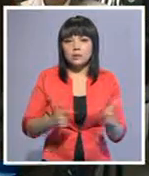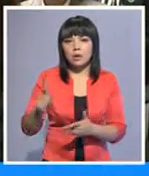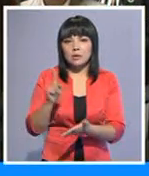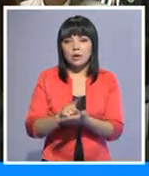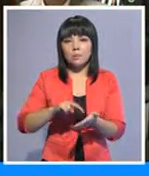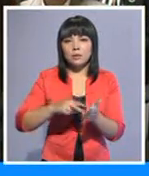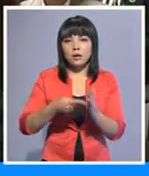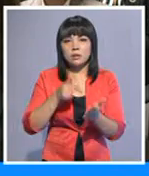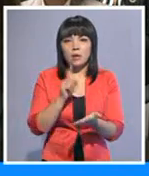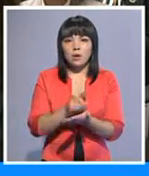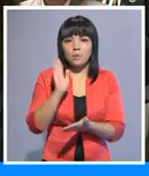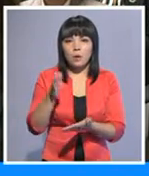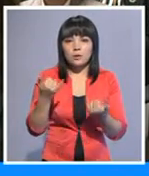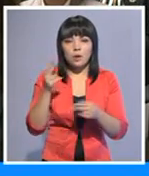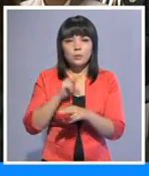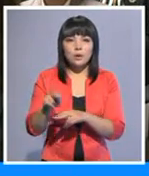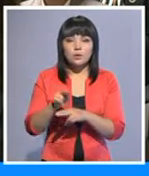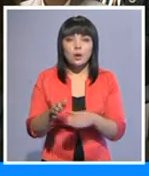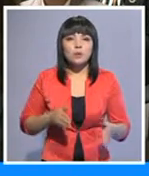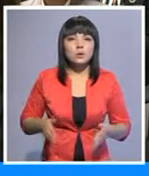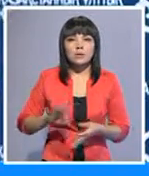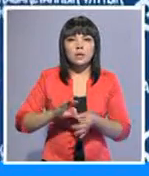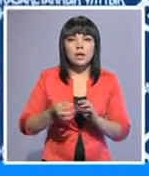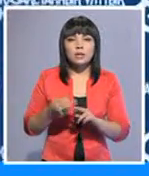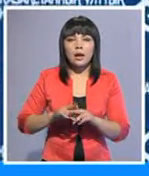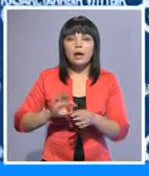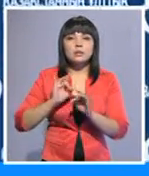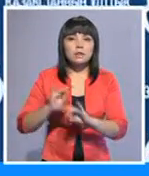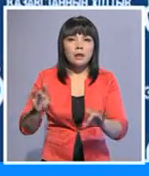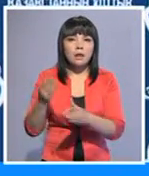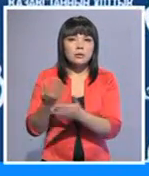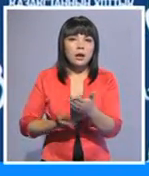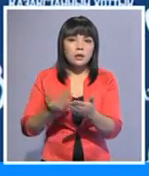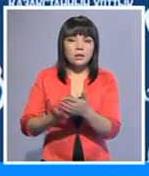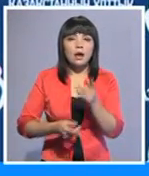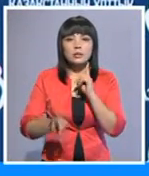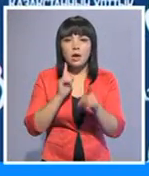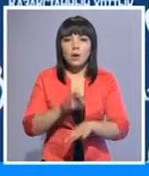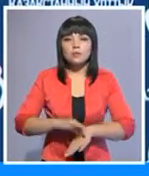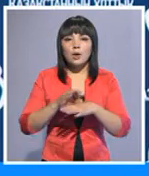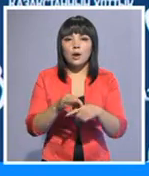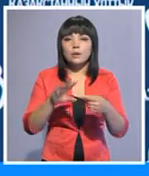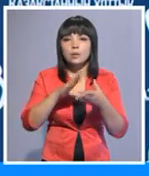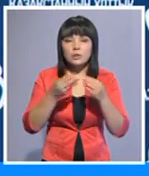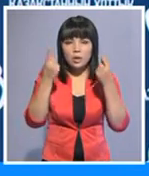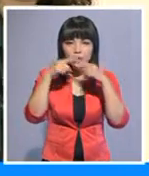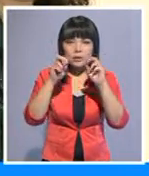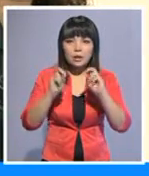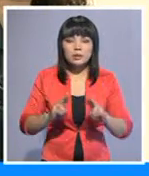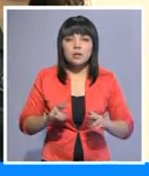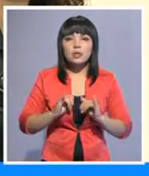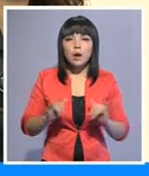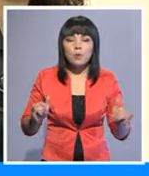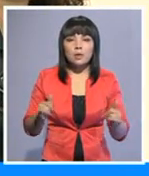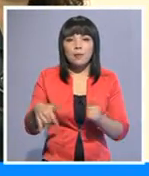кәсіпкерлер палатасында дуальды оқытудың жол картасы таныстырылды. Құжатта әрбір аймақтың ерекшелігі ескеріліп, үдемелі индустриалды даму